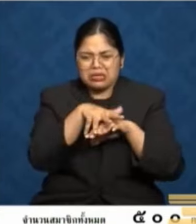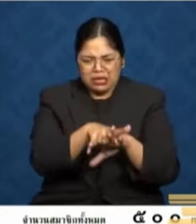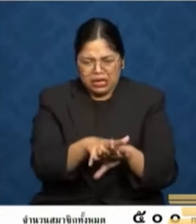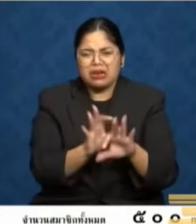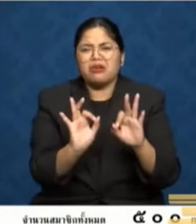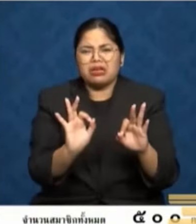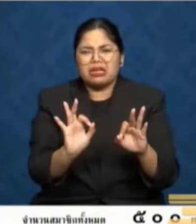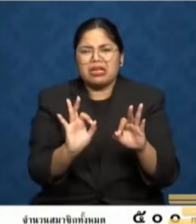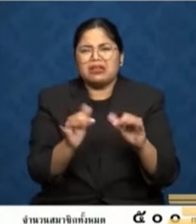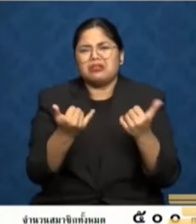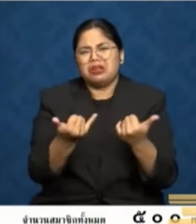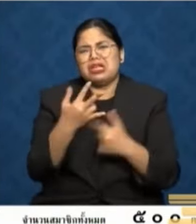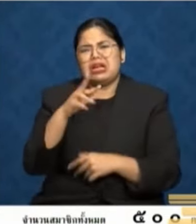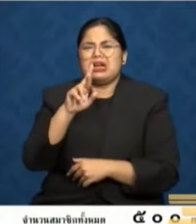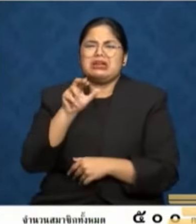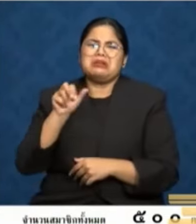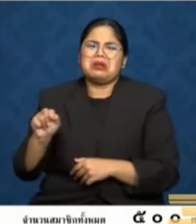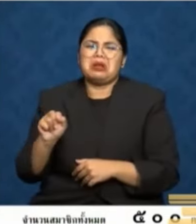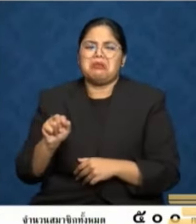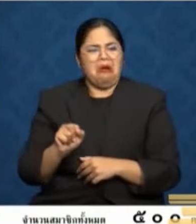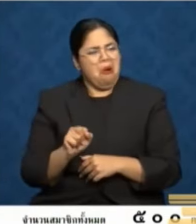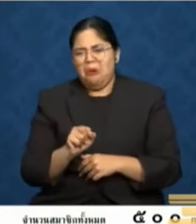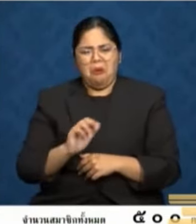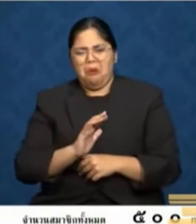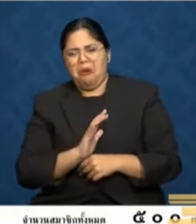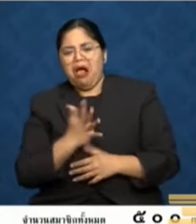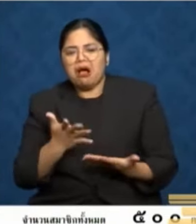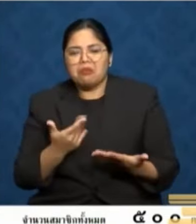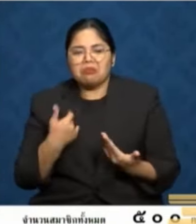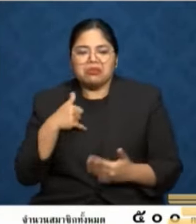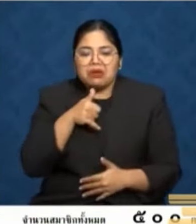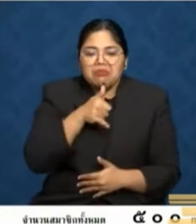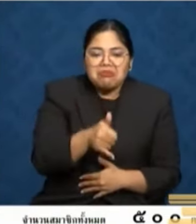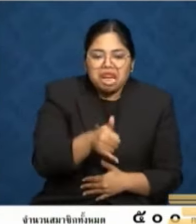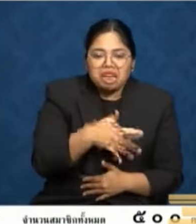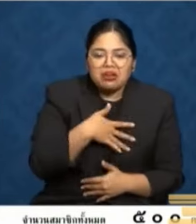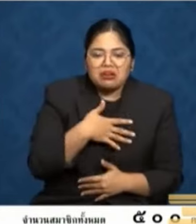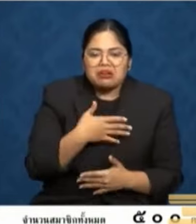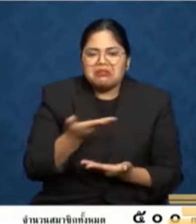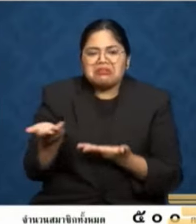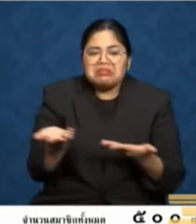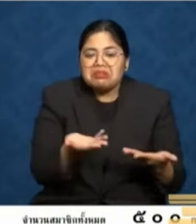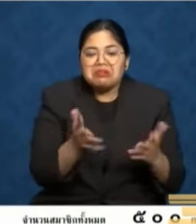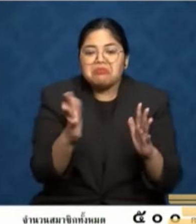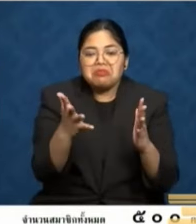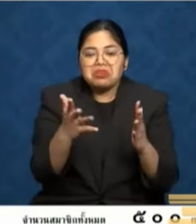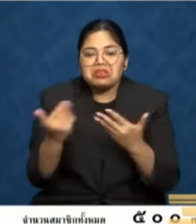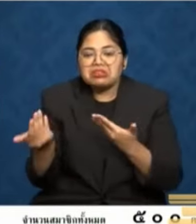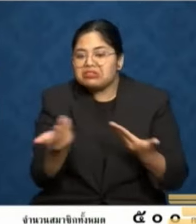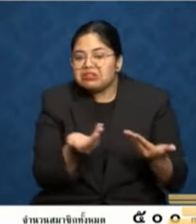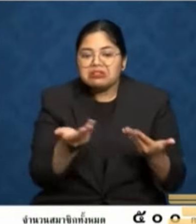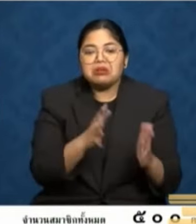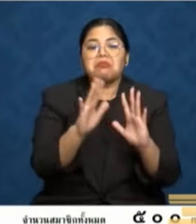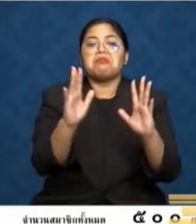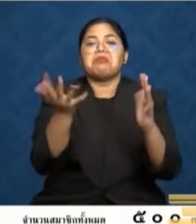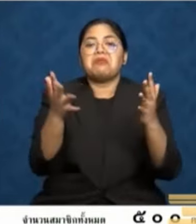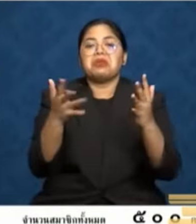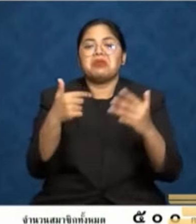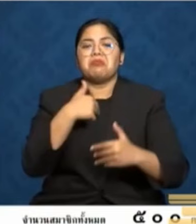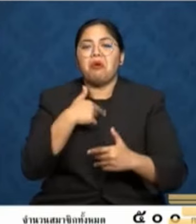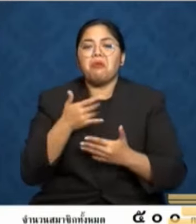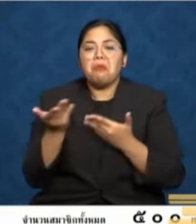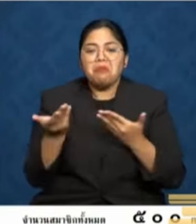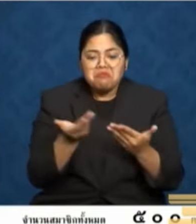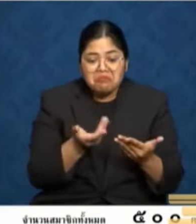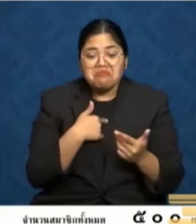เสียศักดิ์ศรีสถาบันรัฐสภาไปแบบโคจรไปอ่ะไม่มีใครต้อนรับมีเจ้าหน้าที่ระดับไหนไม่ไม่รู้มาต้อนรับผมไป